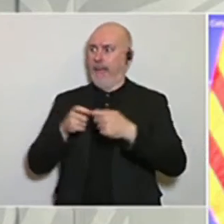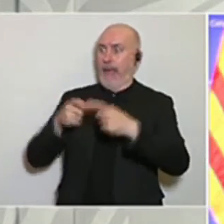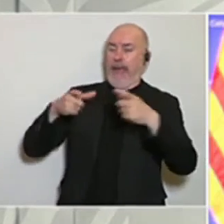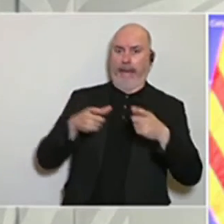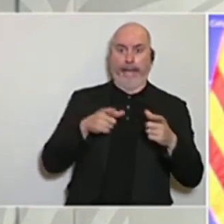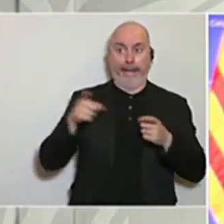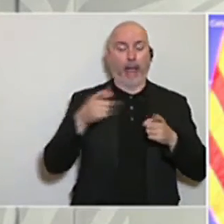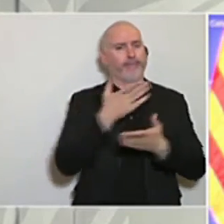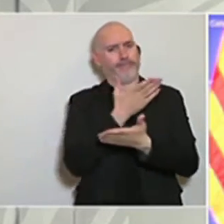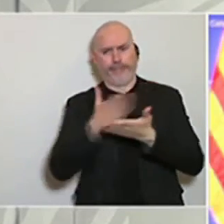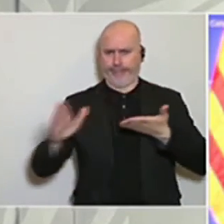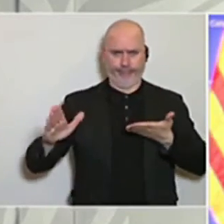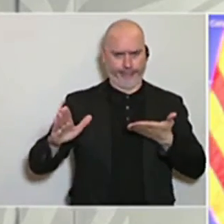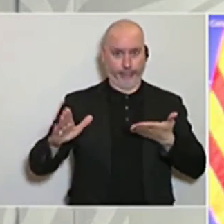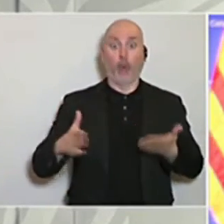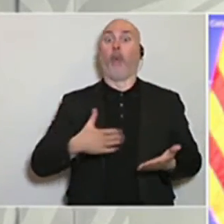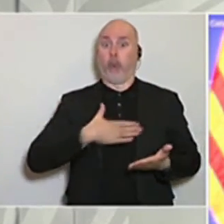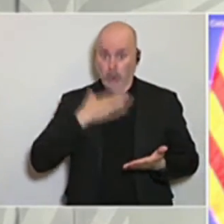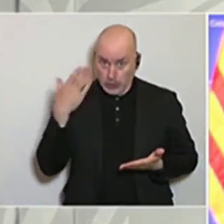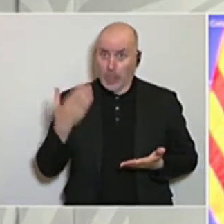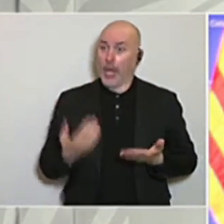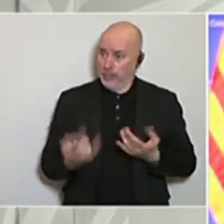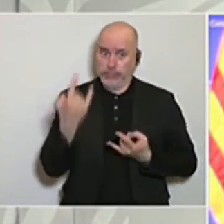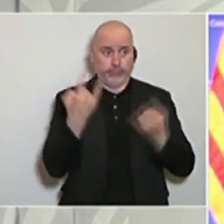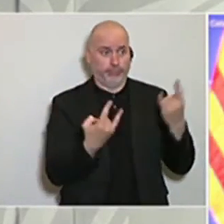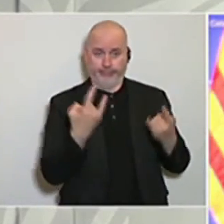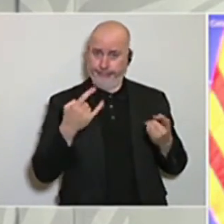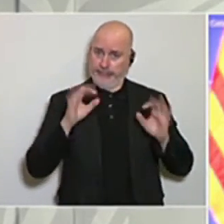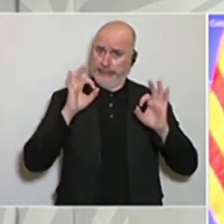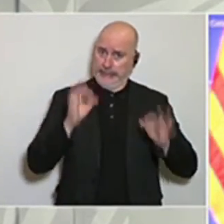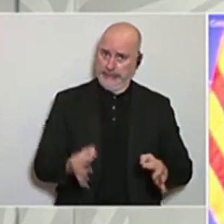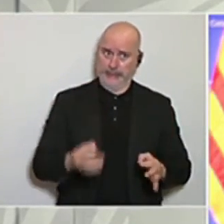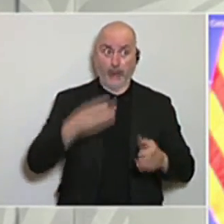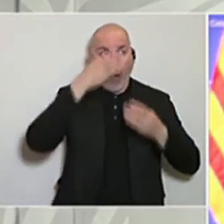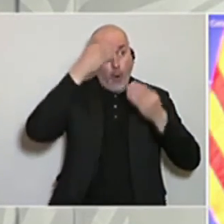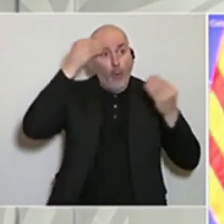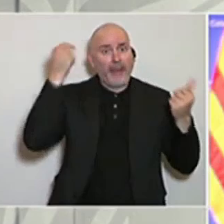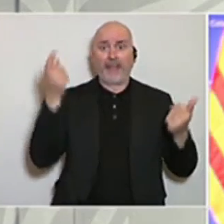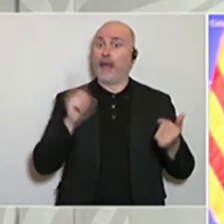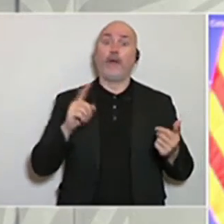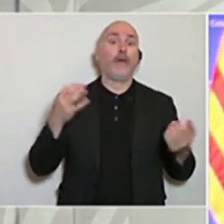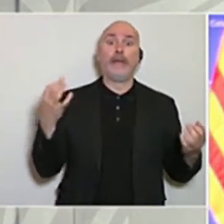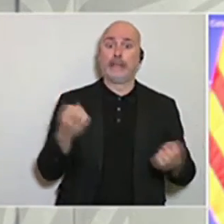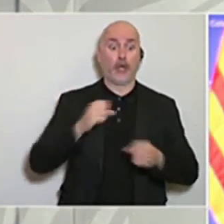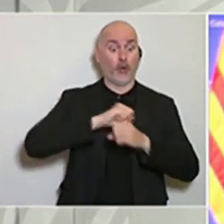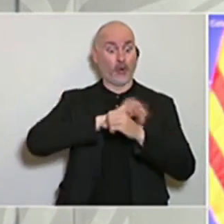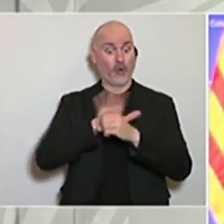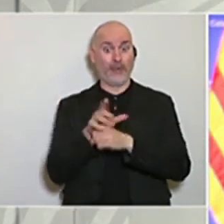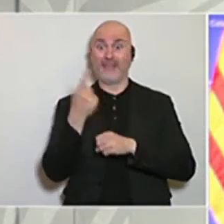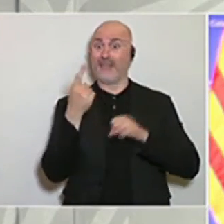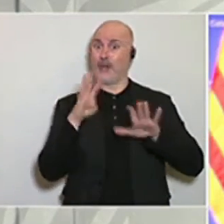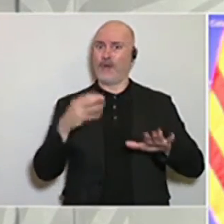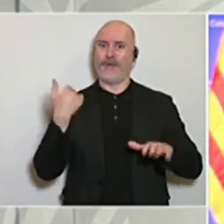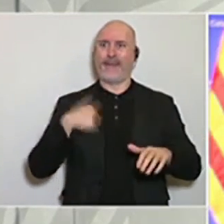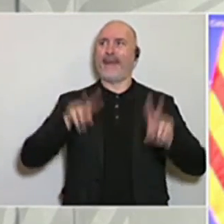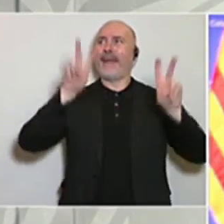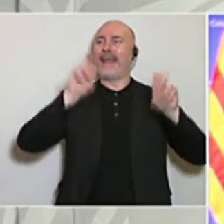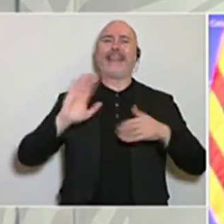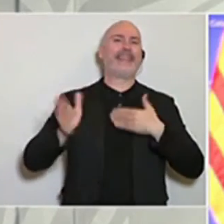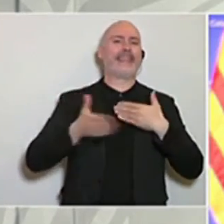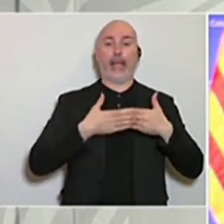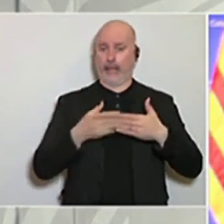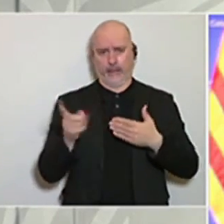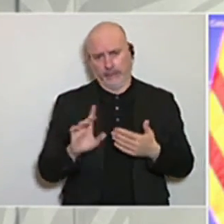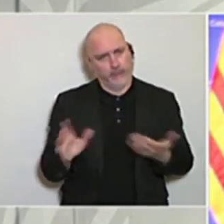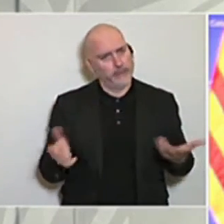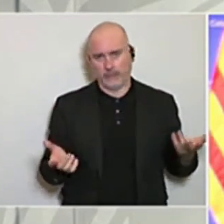rebrots que es poden produir, perquè no hem d'oblidar que la Covid-19 encara no és un tema tancat, que encara està present,